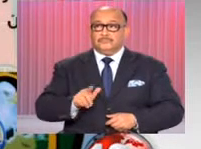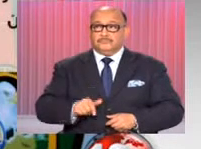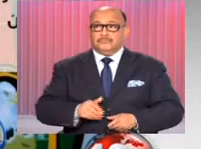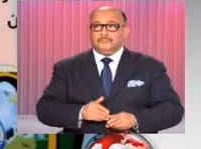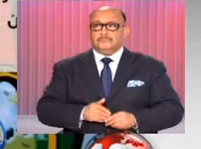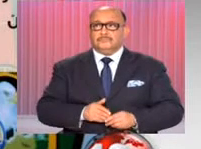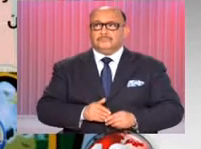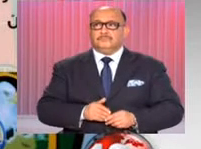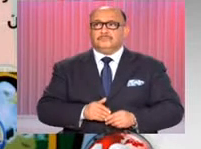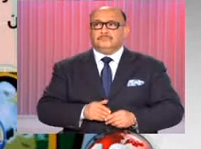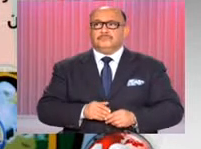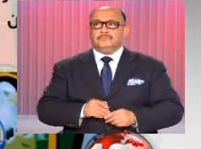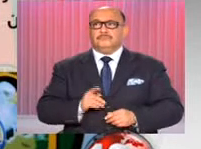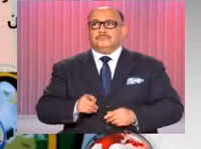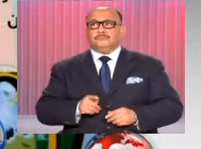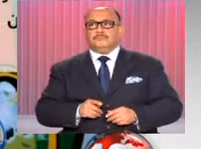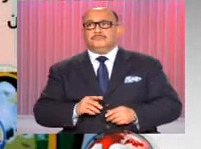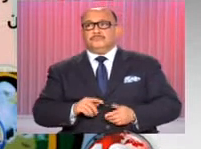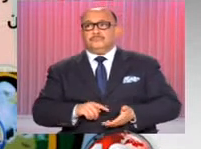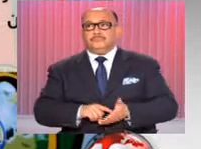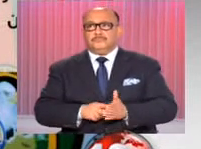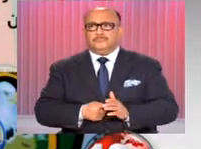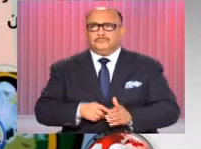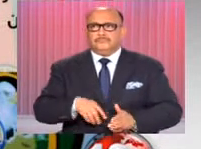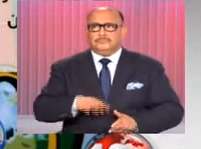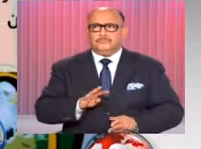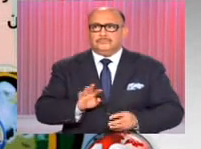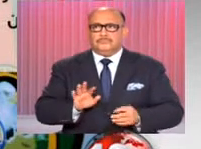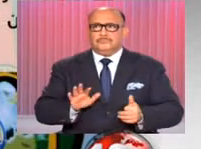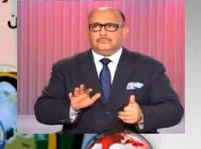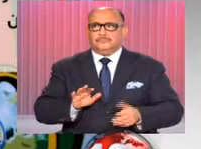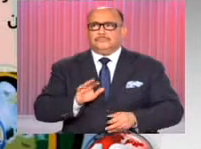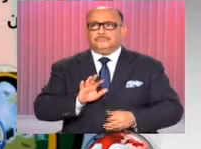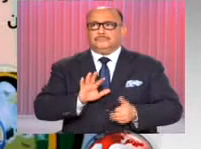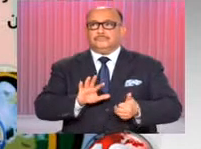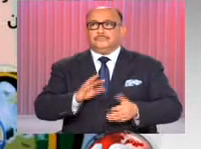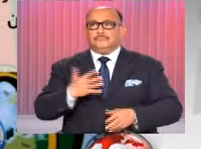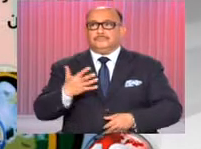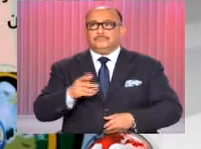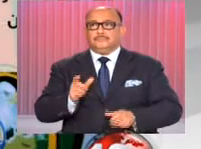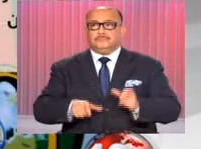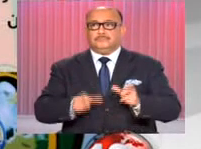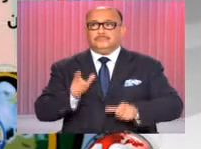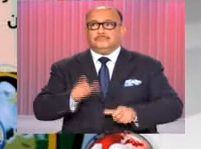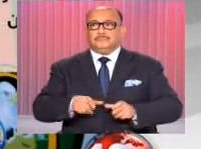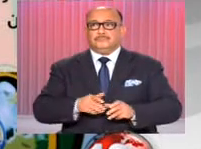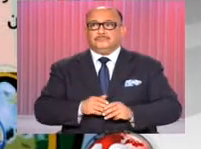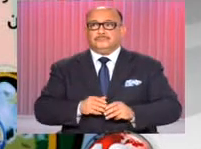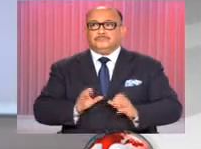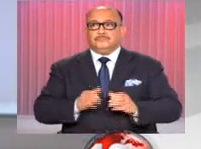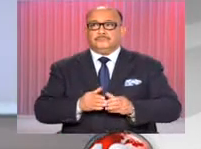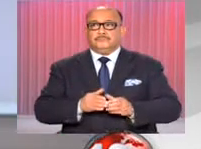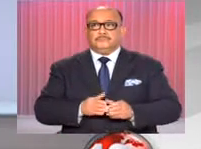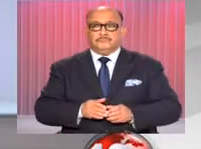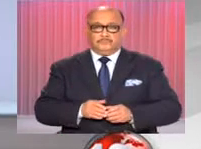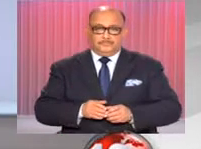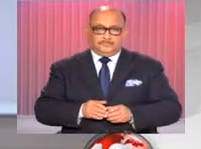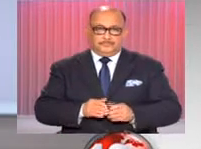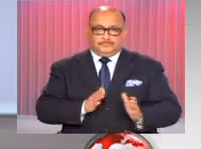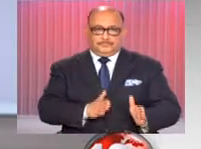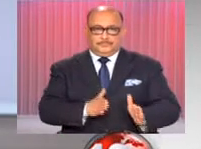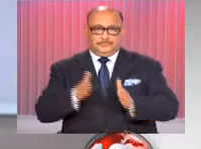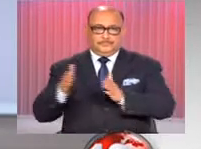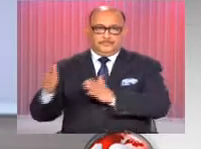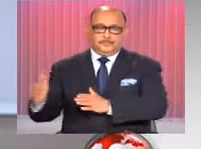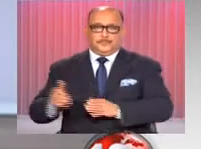أكثر من 4600 من قوات الجيش والشرطة الأفغانية حتفهم في هجمات طالبان. في